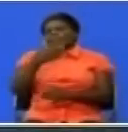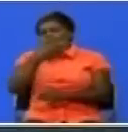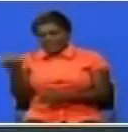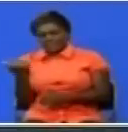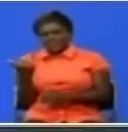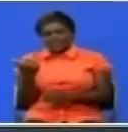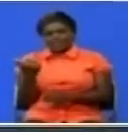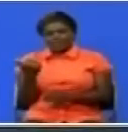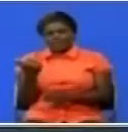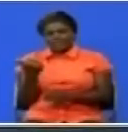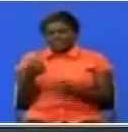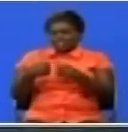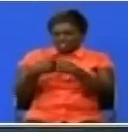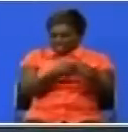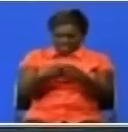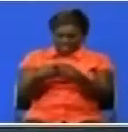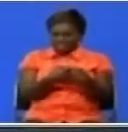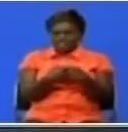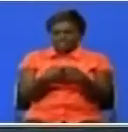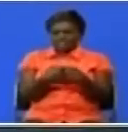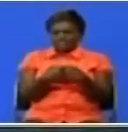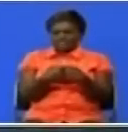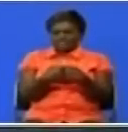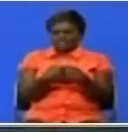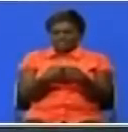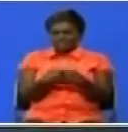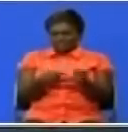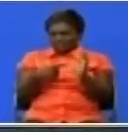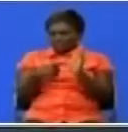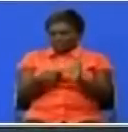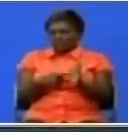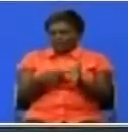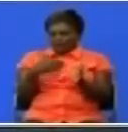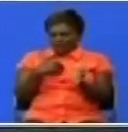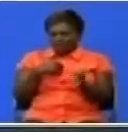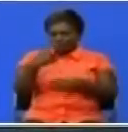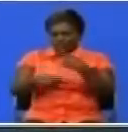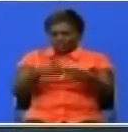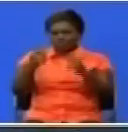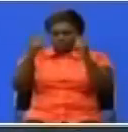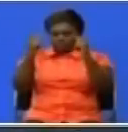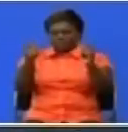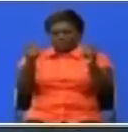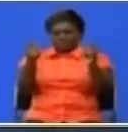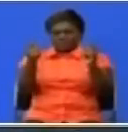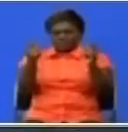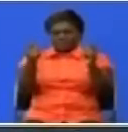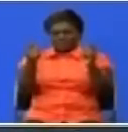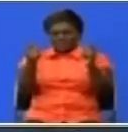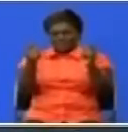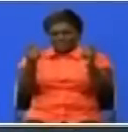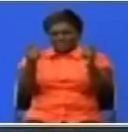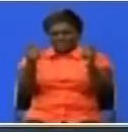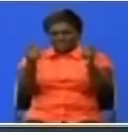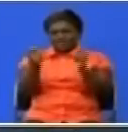to try to challenge us. And you know, we have to keep pushing in the direction that we want to go, which is